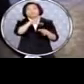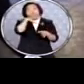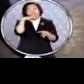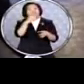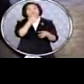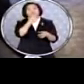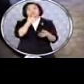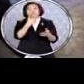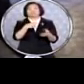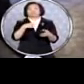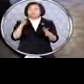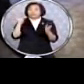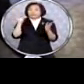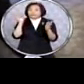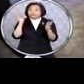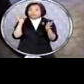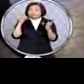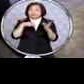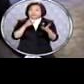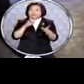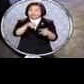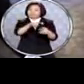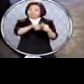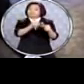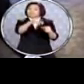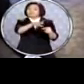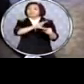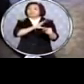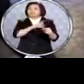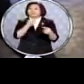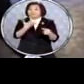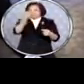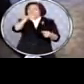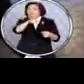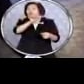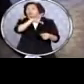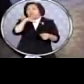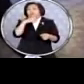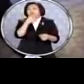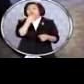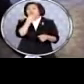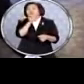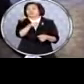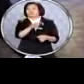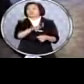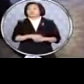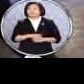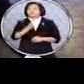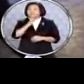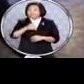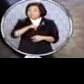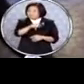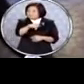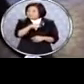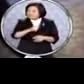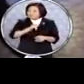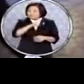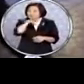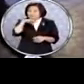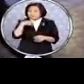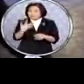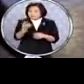业，所以他在最后一里路上他是真的有独占权。但是我们这个独占权是不是一个绝